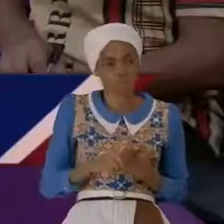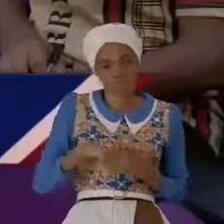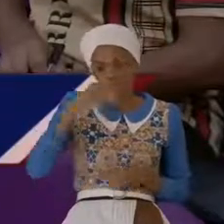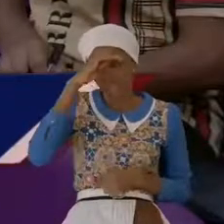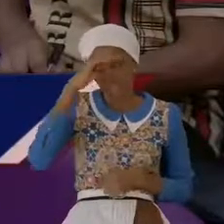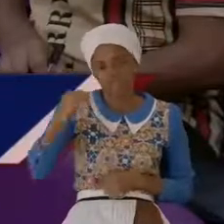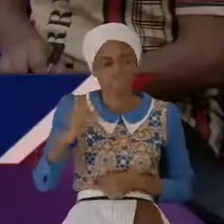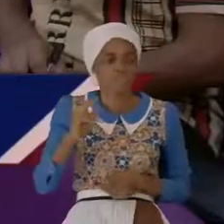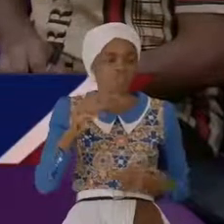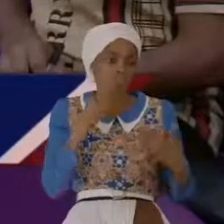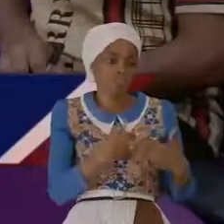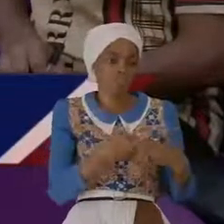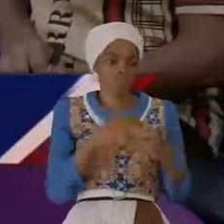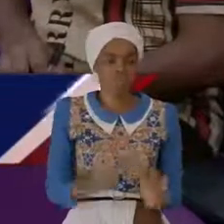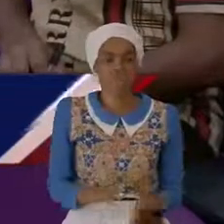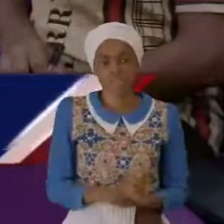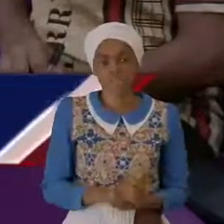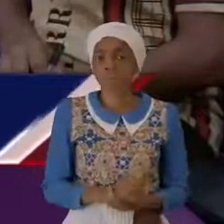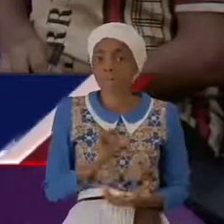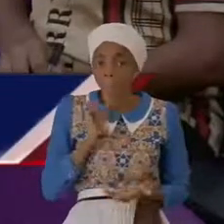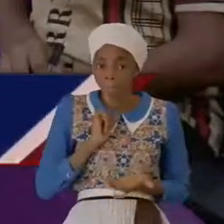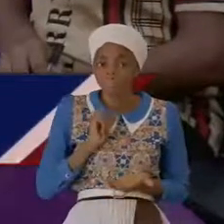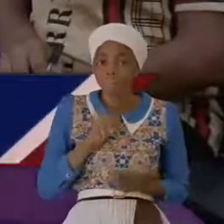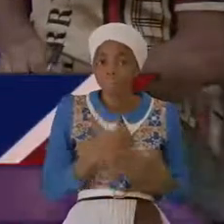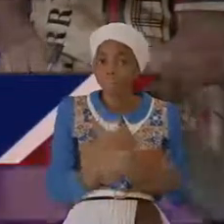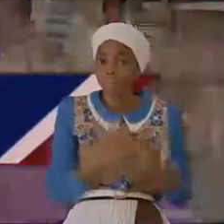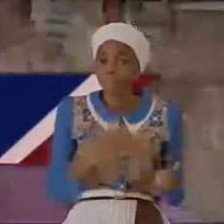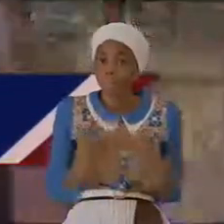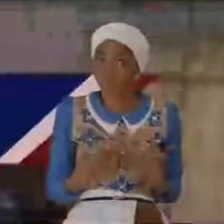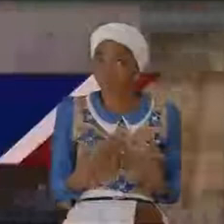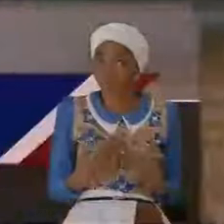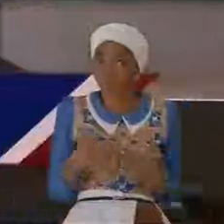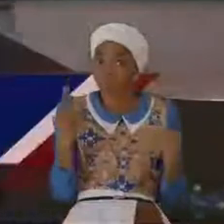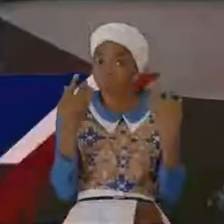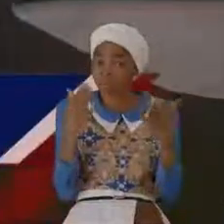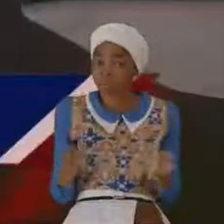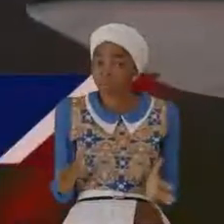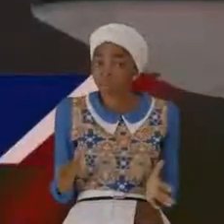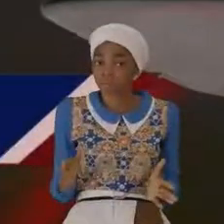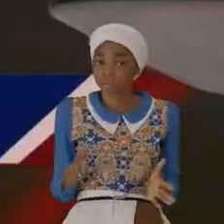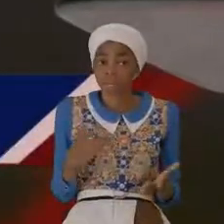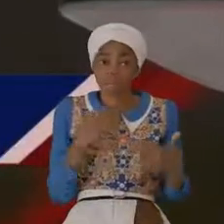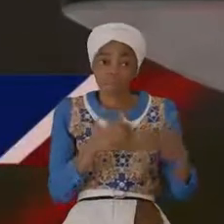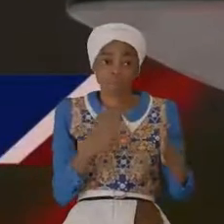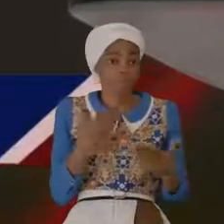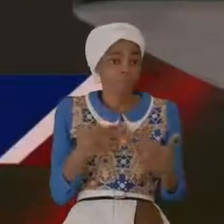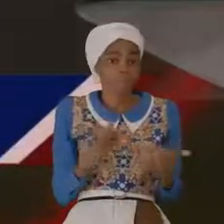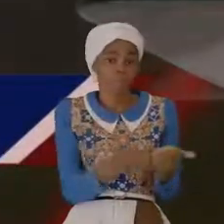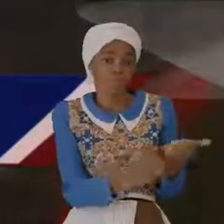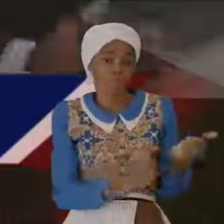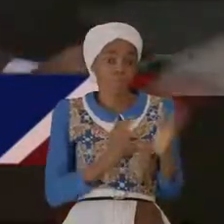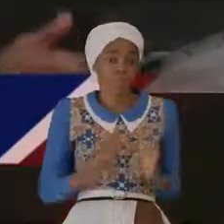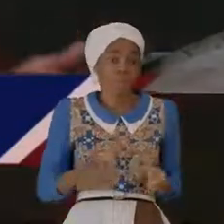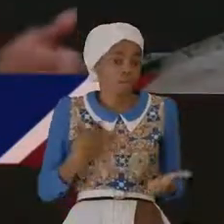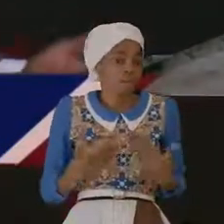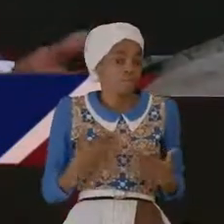prochain. L'amour ne fait point de mal au prochain. Ce voisin pourrait être un pécheur, un incroyant,